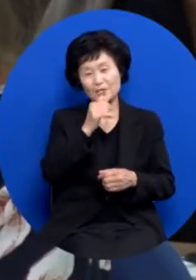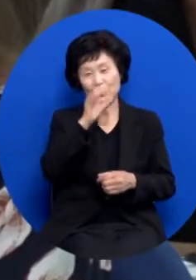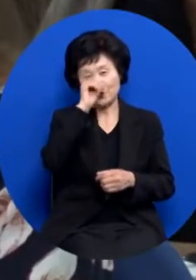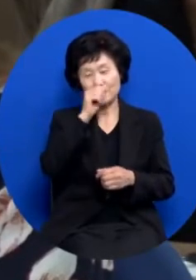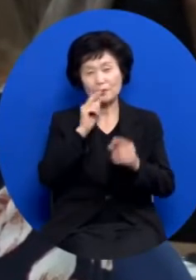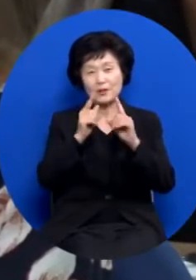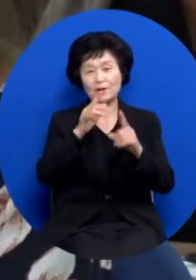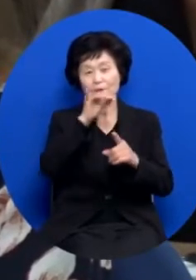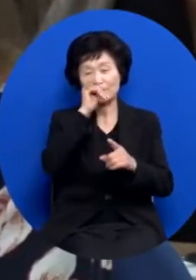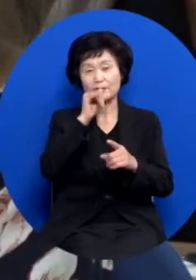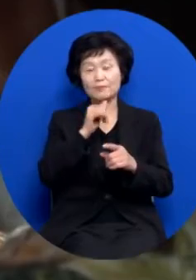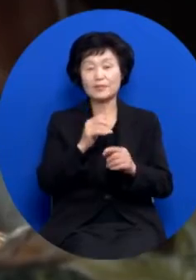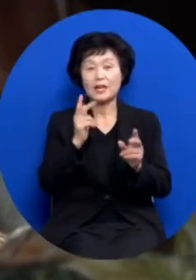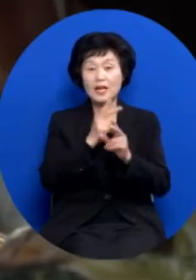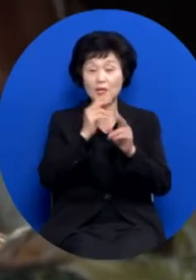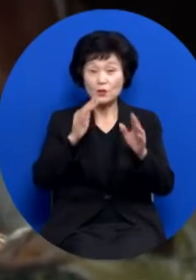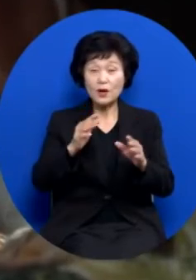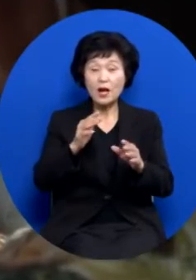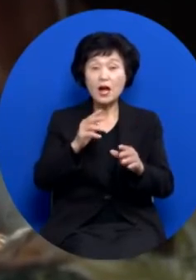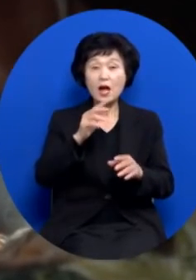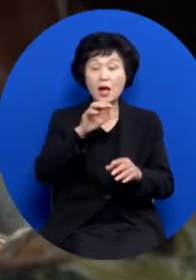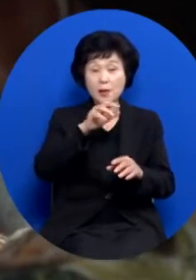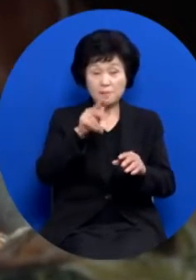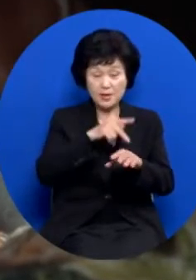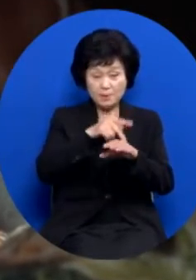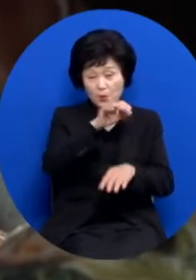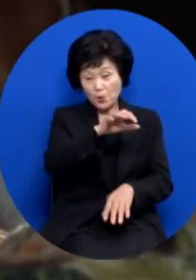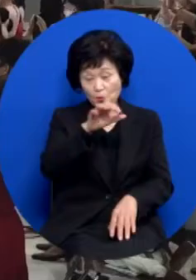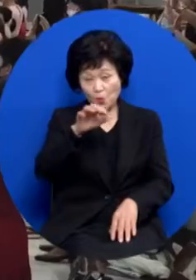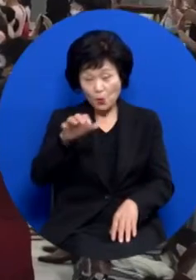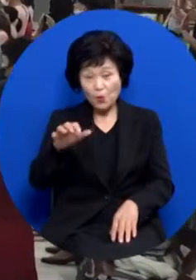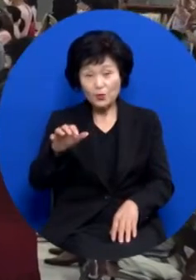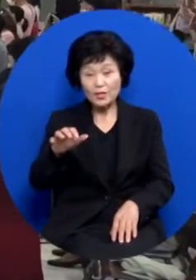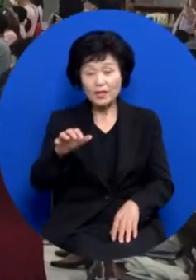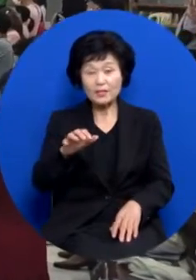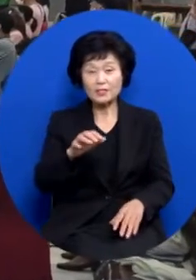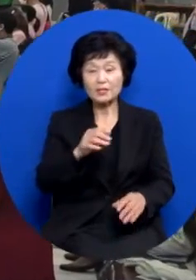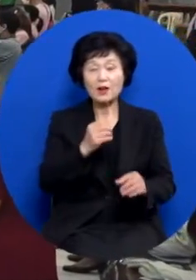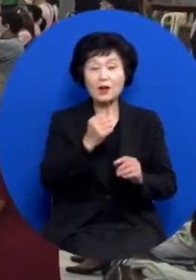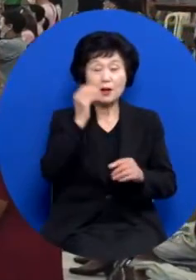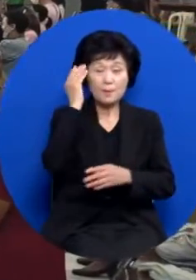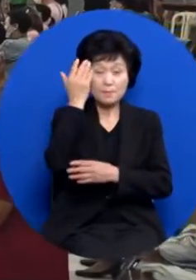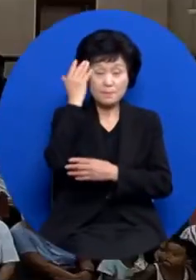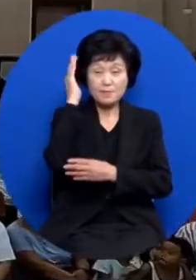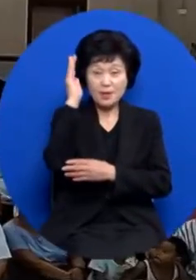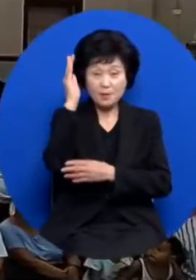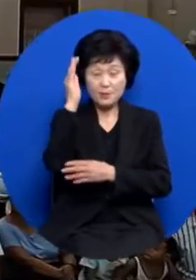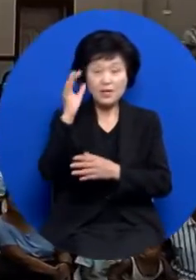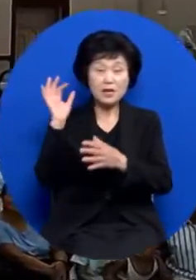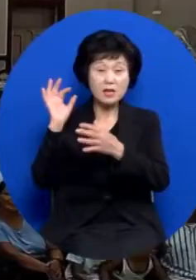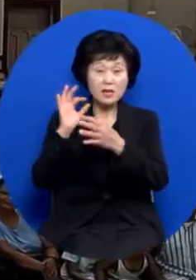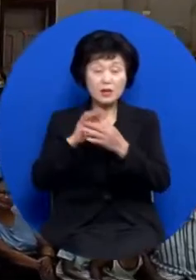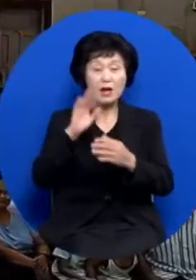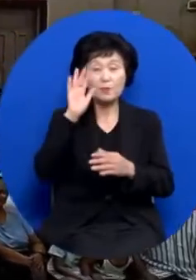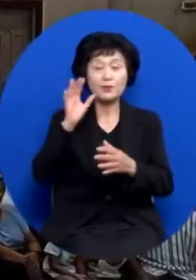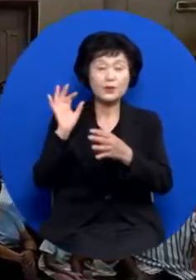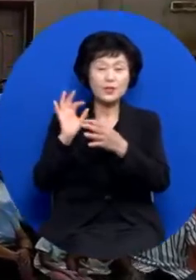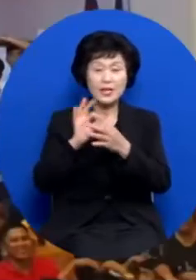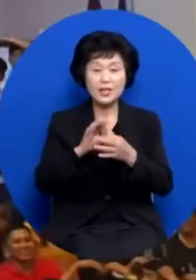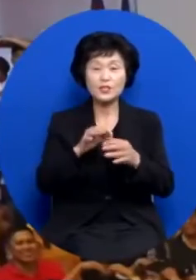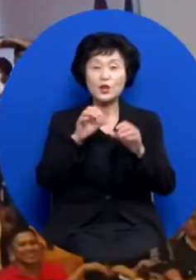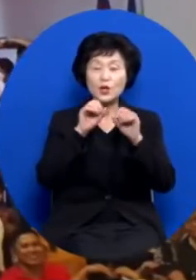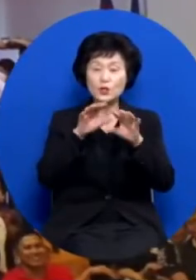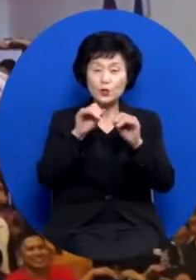이어갔습니다. 한 주간 필리핀 곳곳을 순회하며 펼쳐진 그림 1대1 전도 양육 세미나는 앞으로 지속적인 교재 보급과